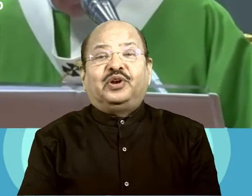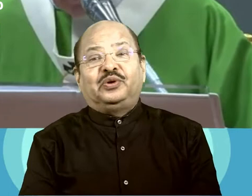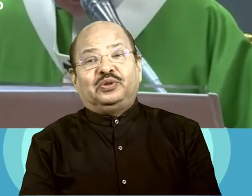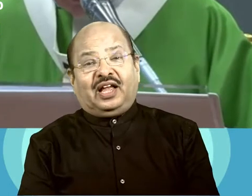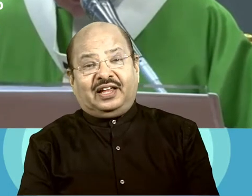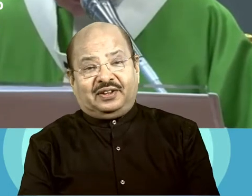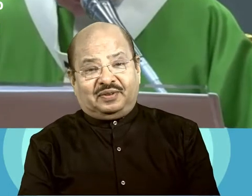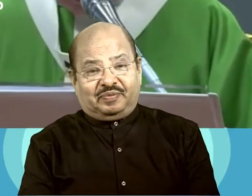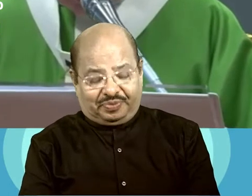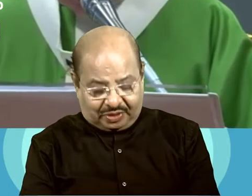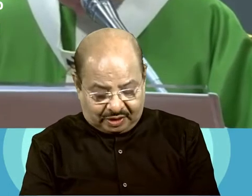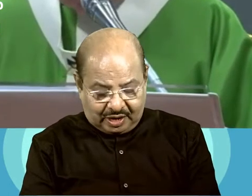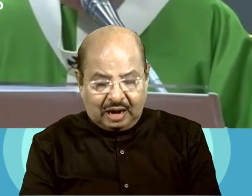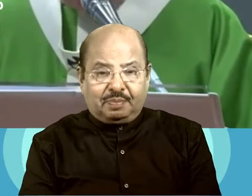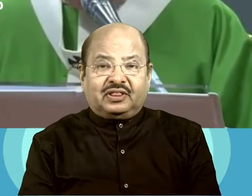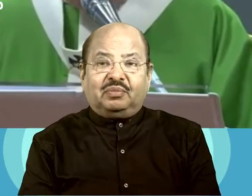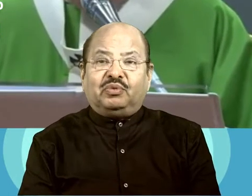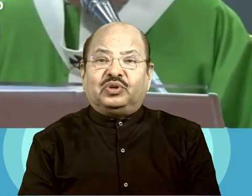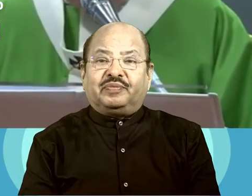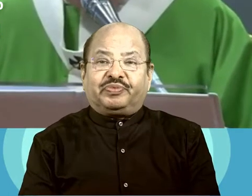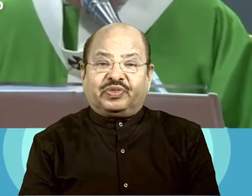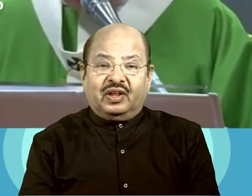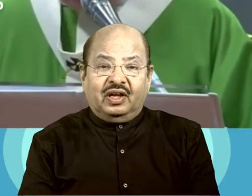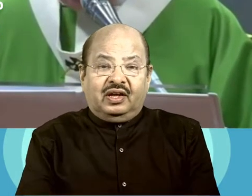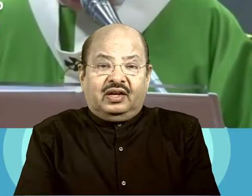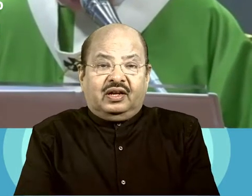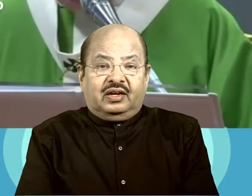മറിയവും ഒരു യൂത്തായിരുന്നു. 43.